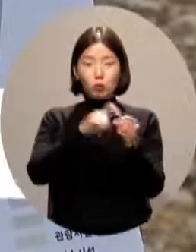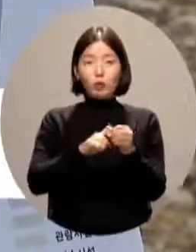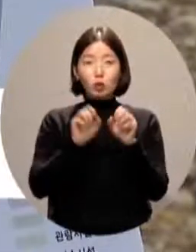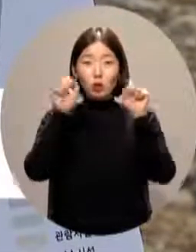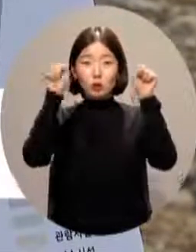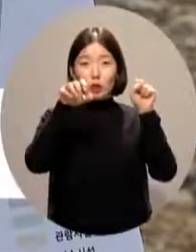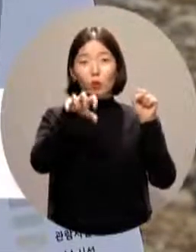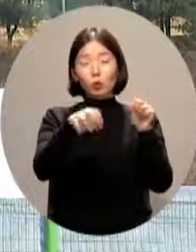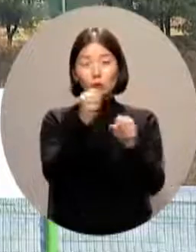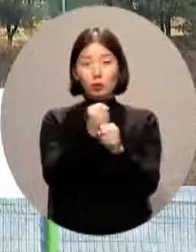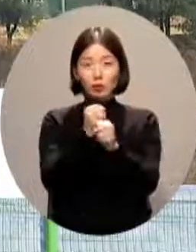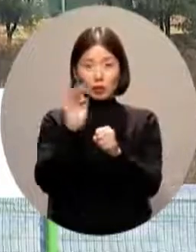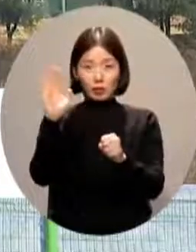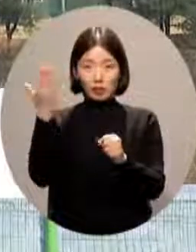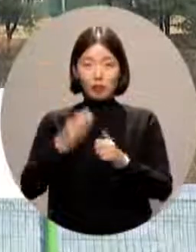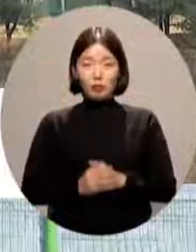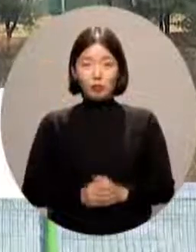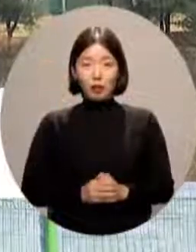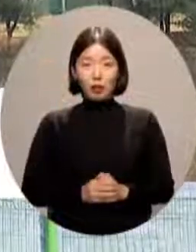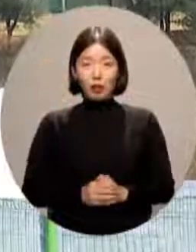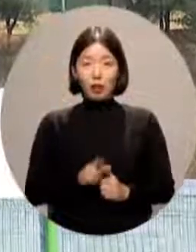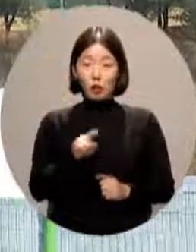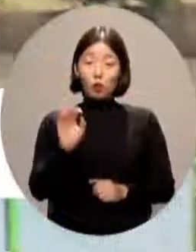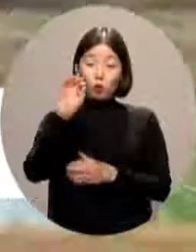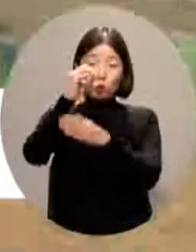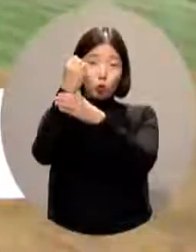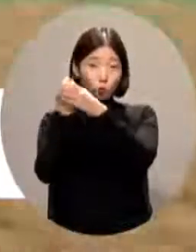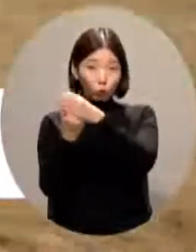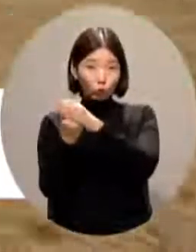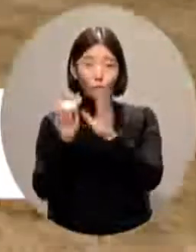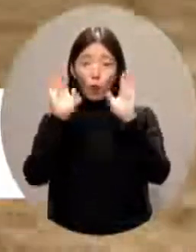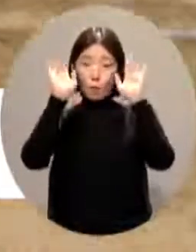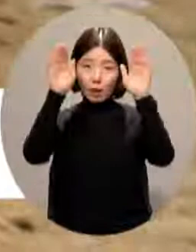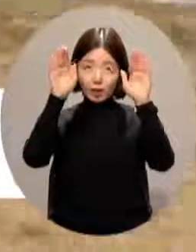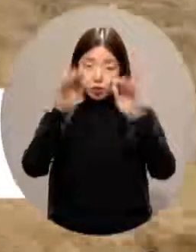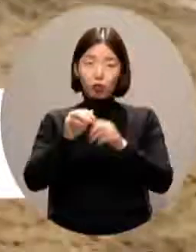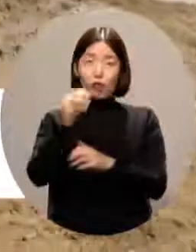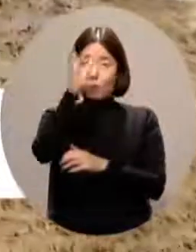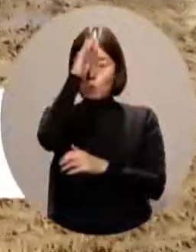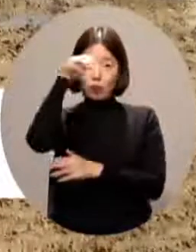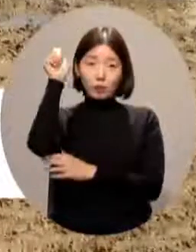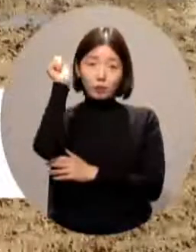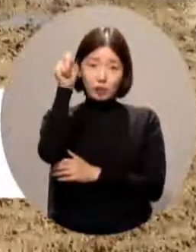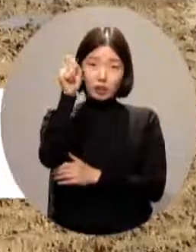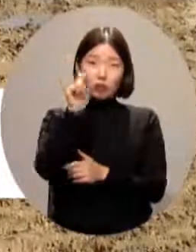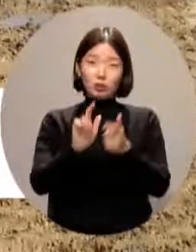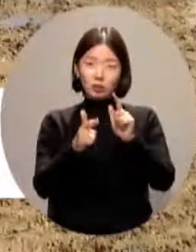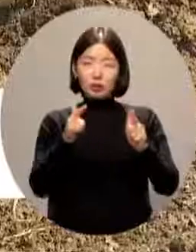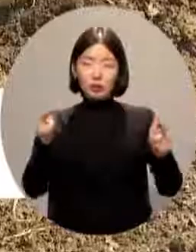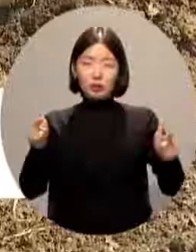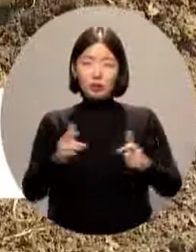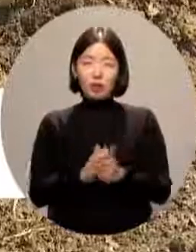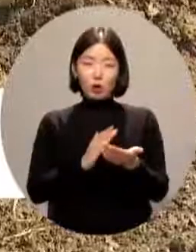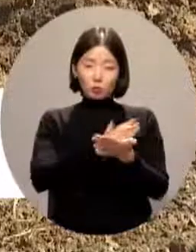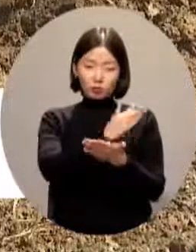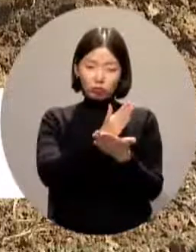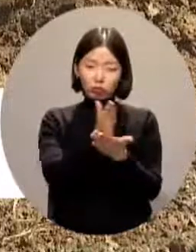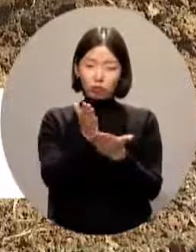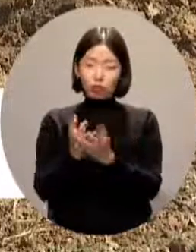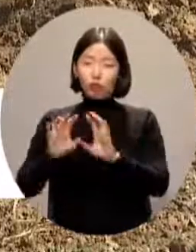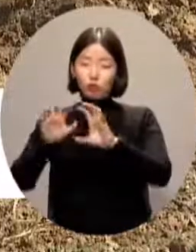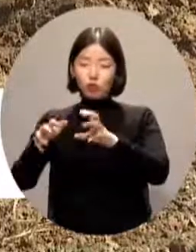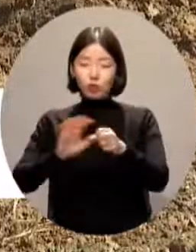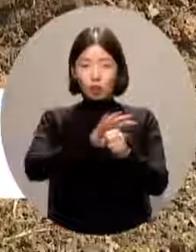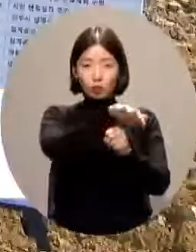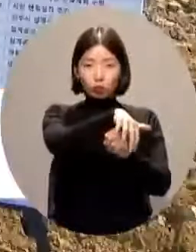나선다고 밝혔습니다 새 체육관은 농구 뿐 아니라 배구와 핸드볼 배드민턴 그리고 체조 등 각종 국내 국제